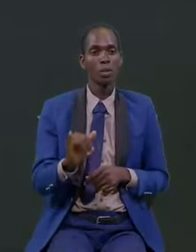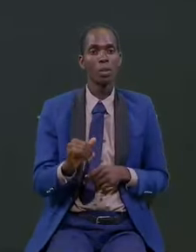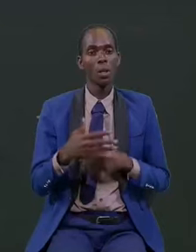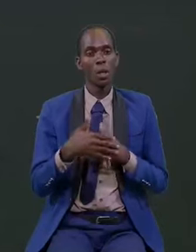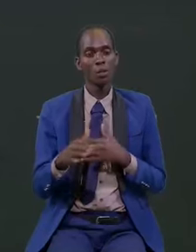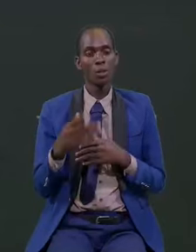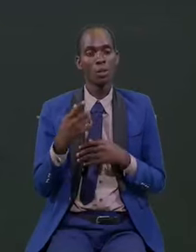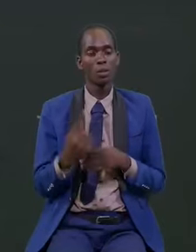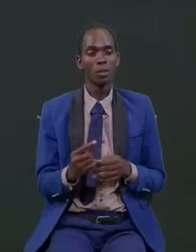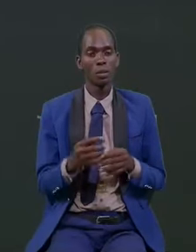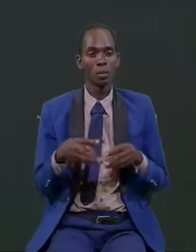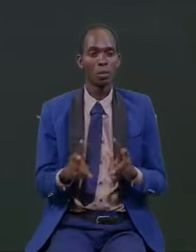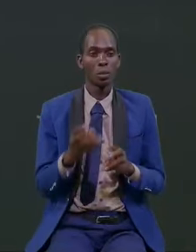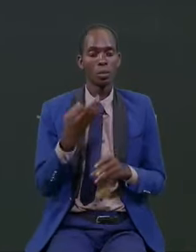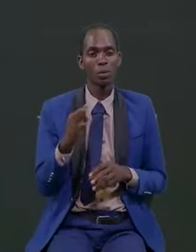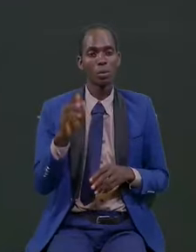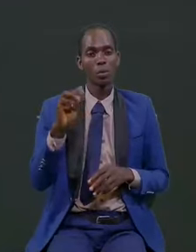de Melchisédek.